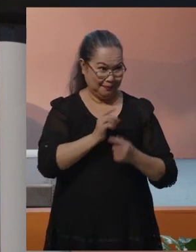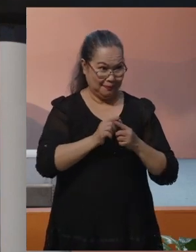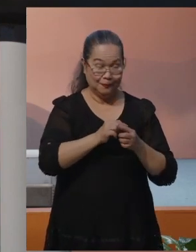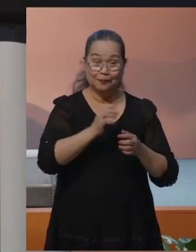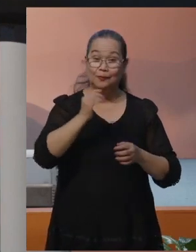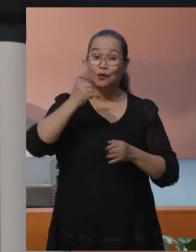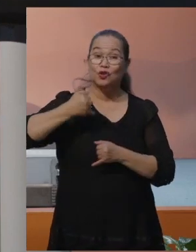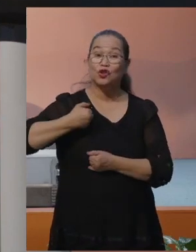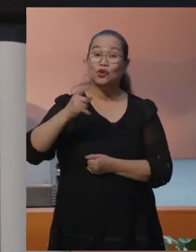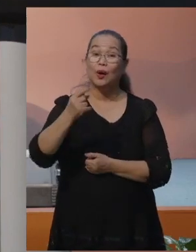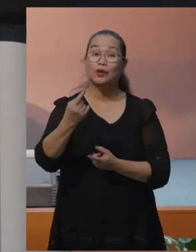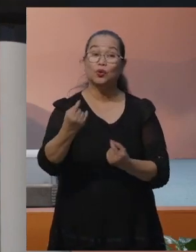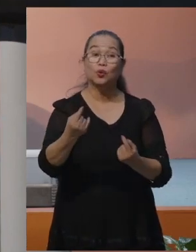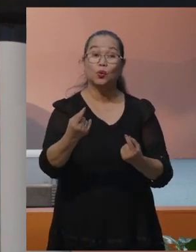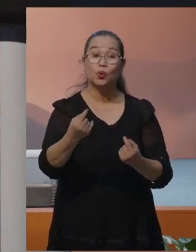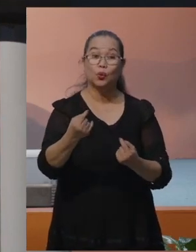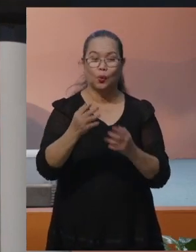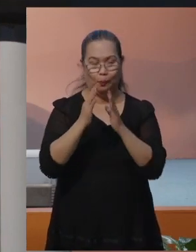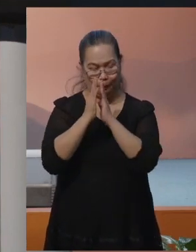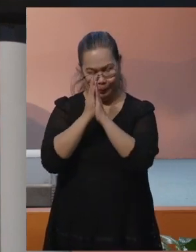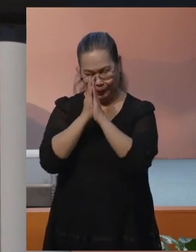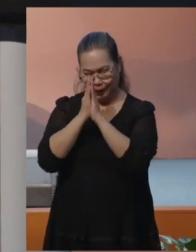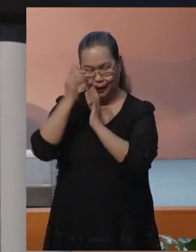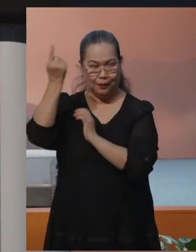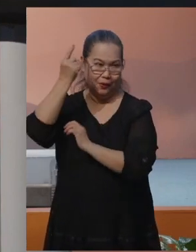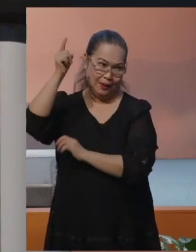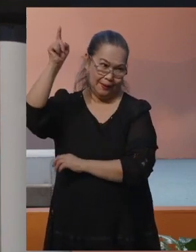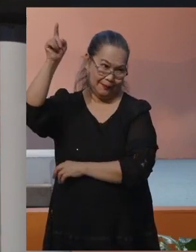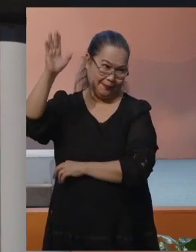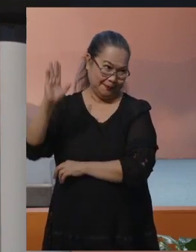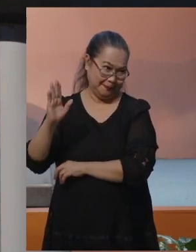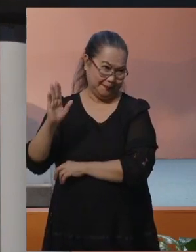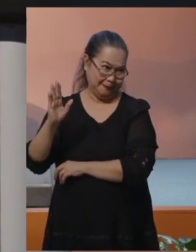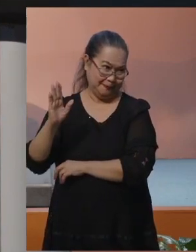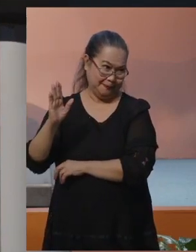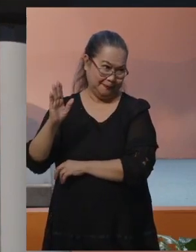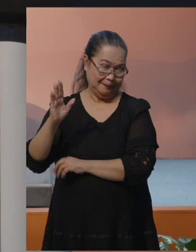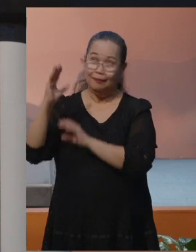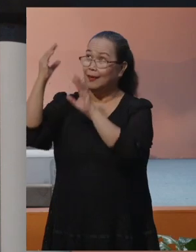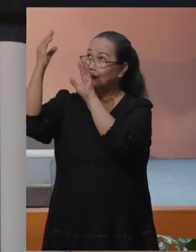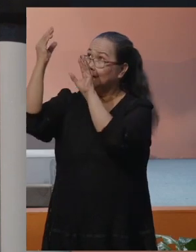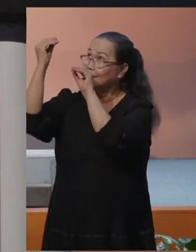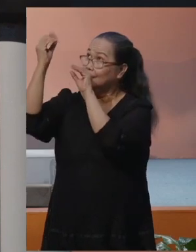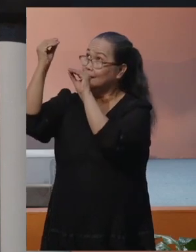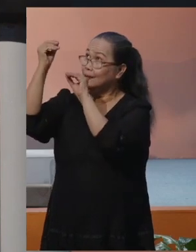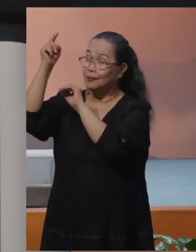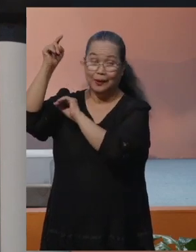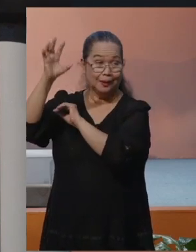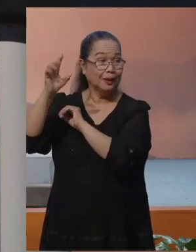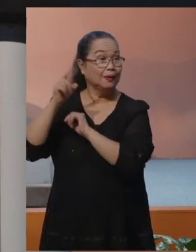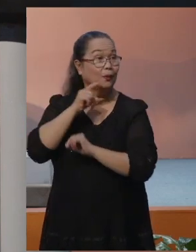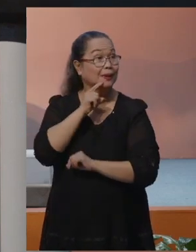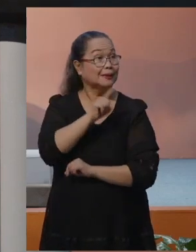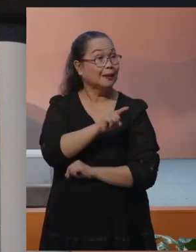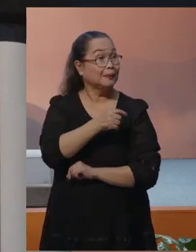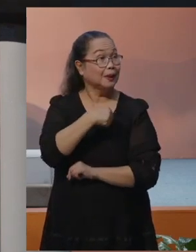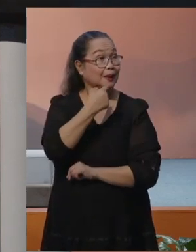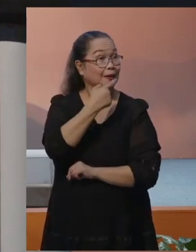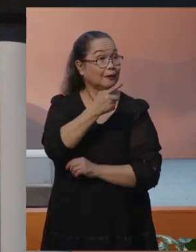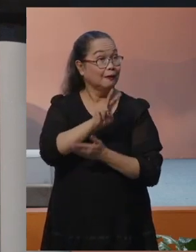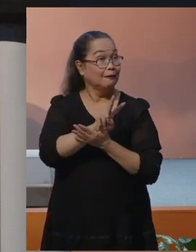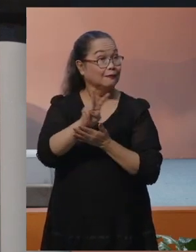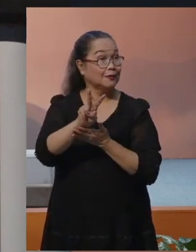Joshua, nanalangin siya sa Diyos. Nangusap siya. At anong sabi sa